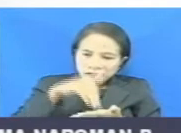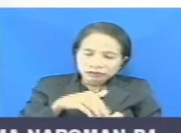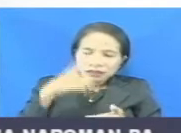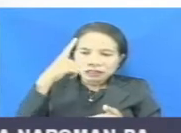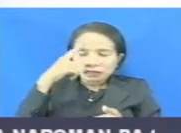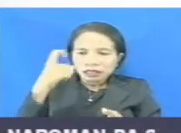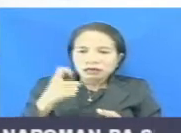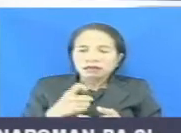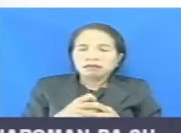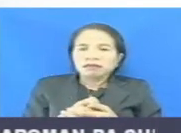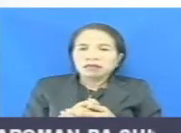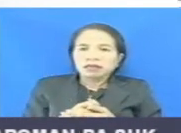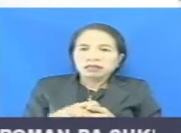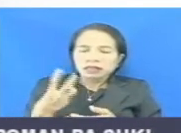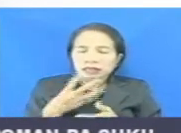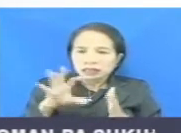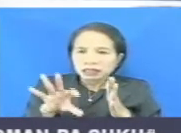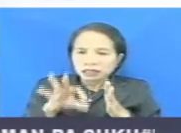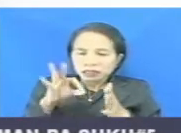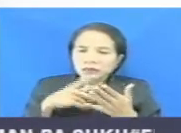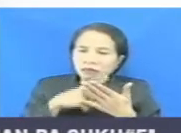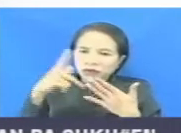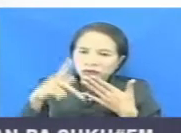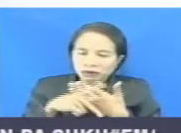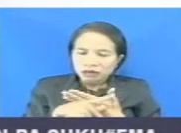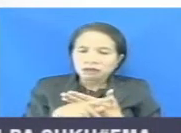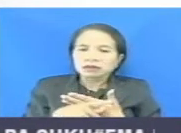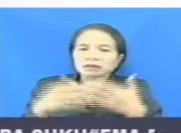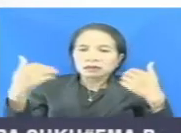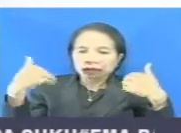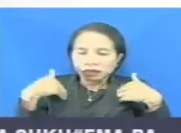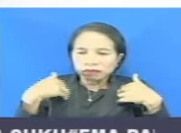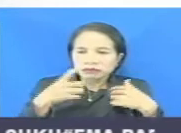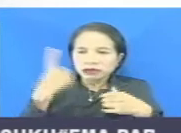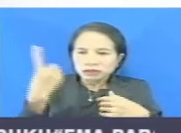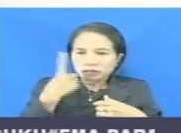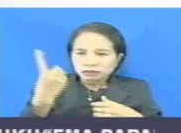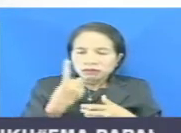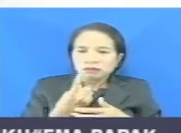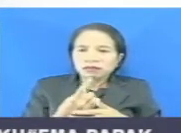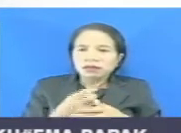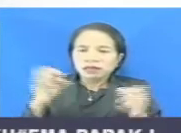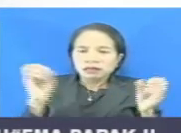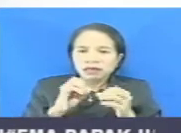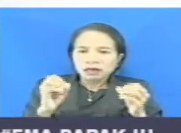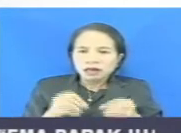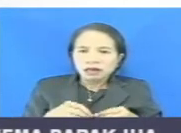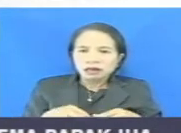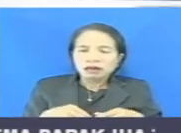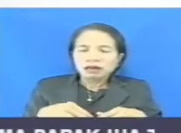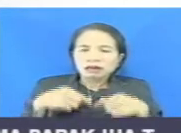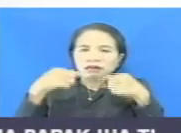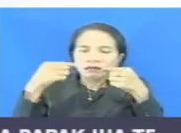ihan news ita hetang ihan news o programa sira nebe mak iha galabarak lafo pa ne porsi